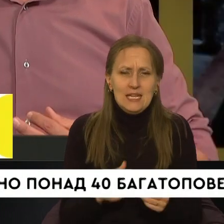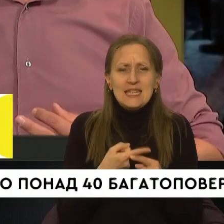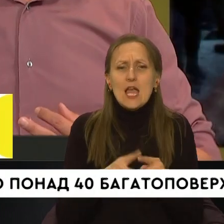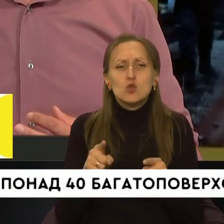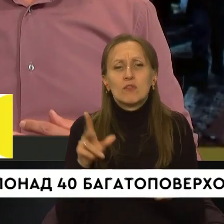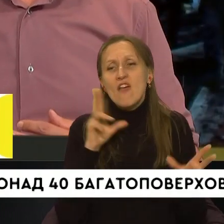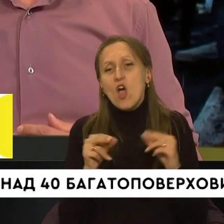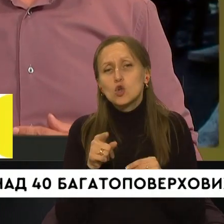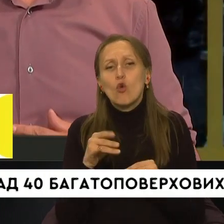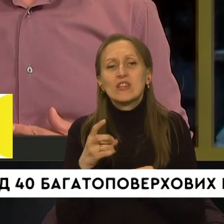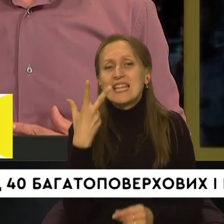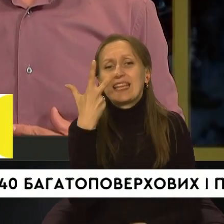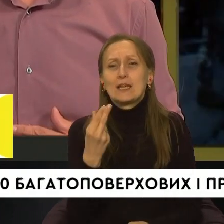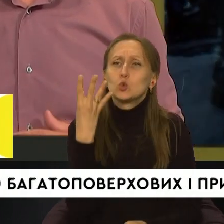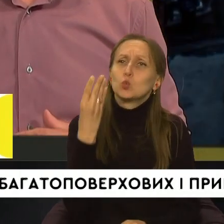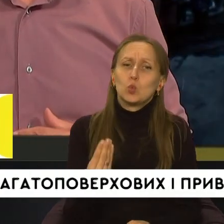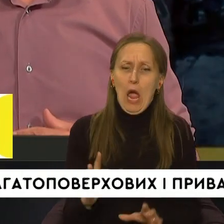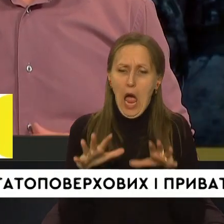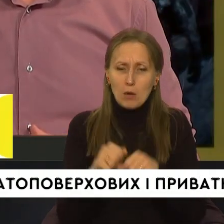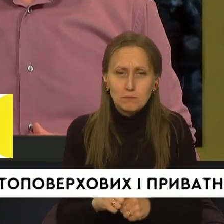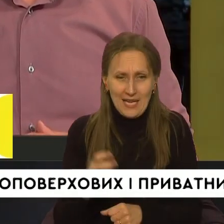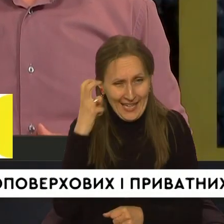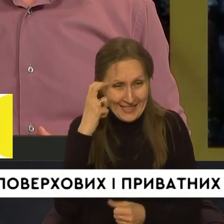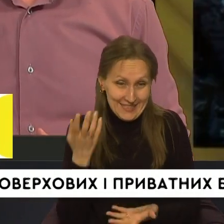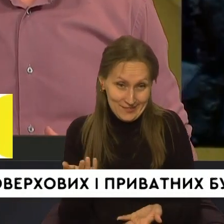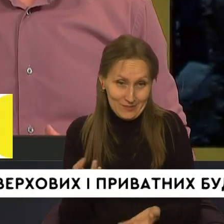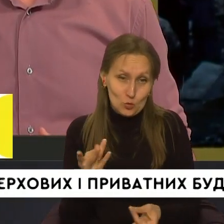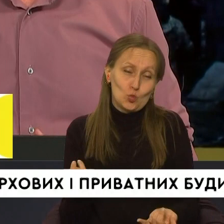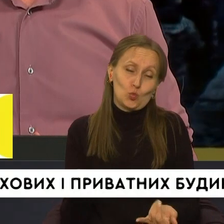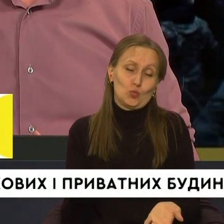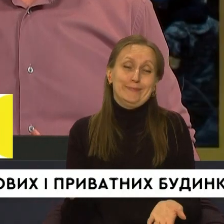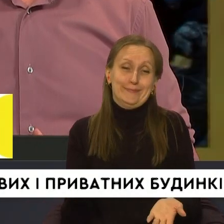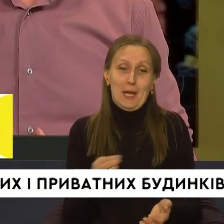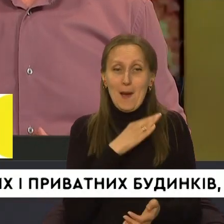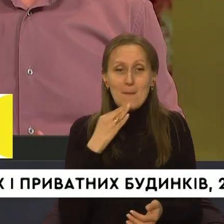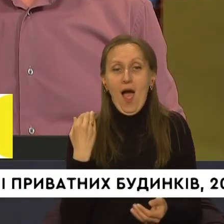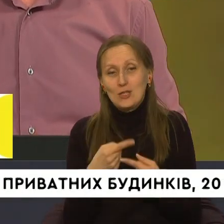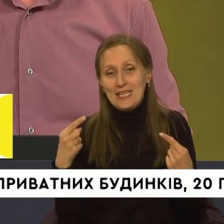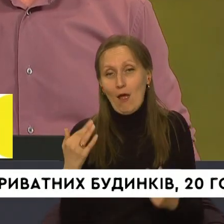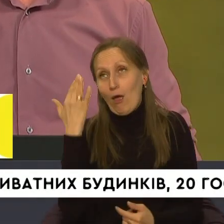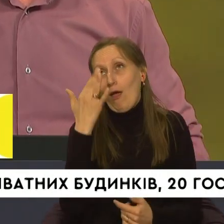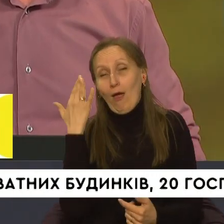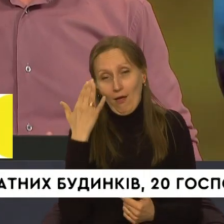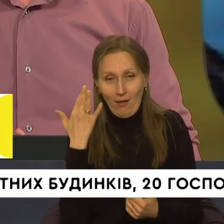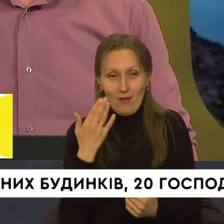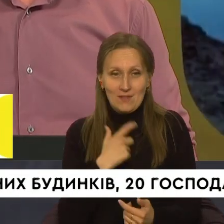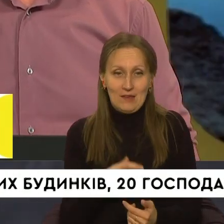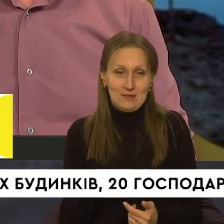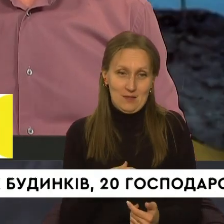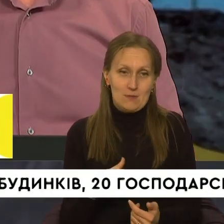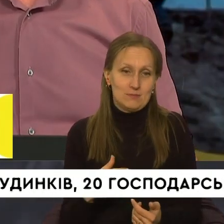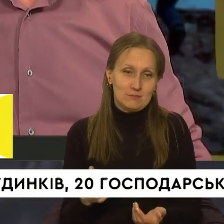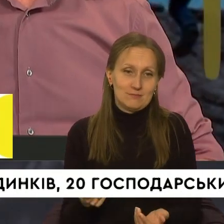вони вважали, що вони за 3-4 дні захоплять Київ, і багато інших мрій, які вони на себе, скажімо так,